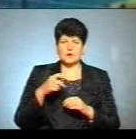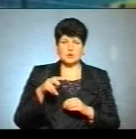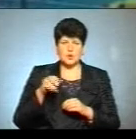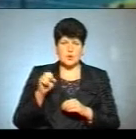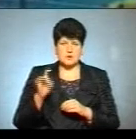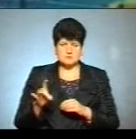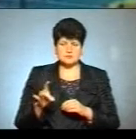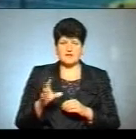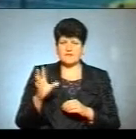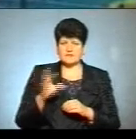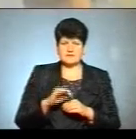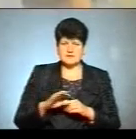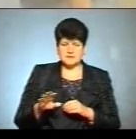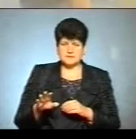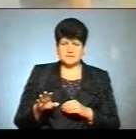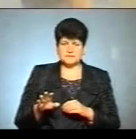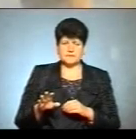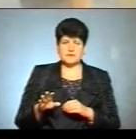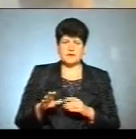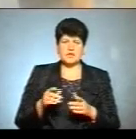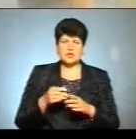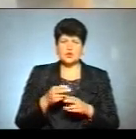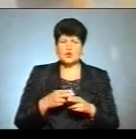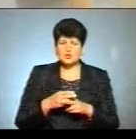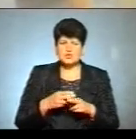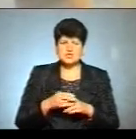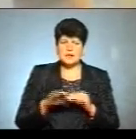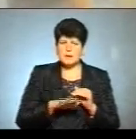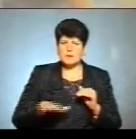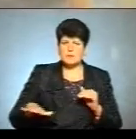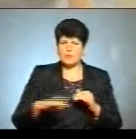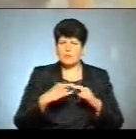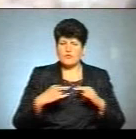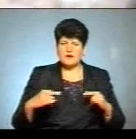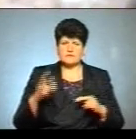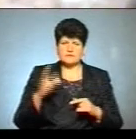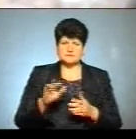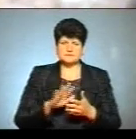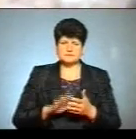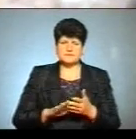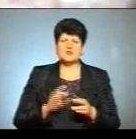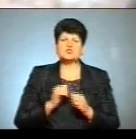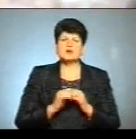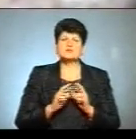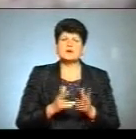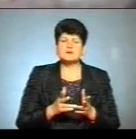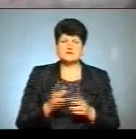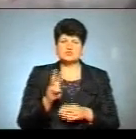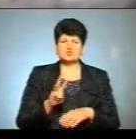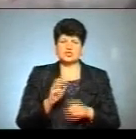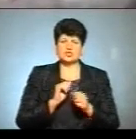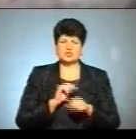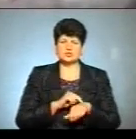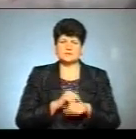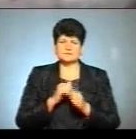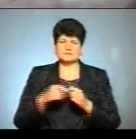і все, і віса, і ножі, і поверхності. А як часто? Кажуть, 3 години. Своє робоче